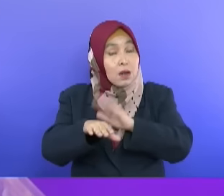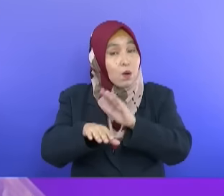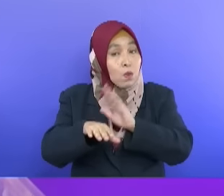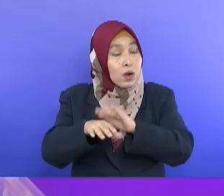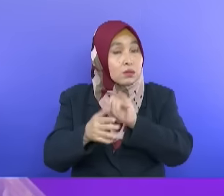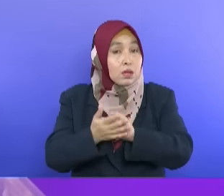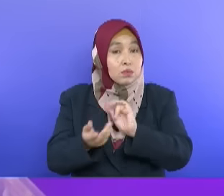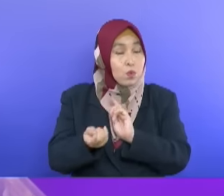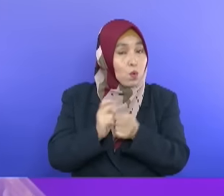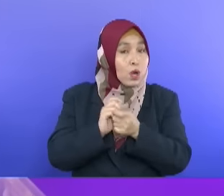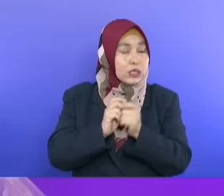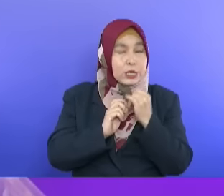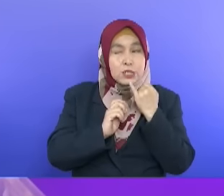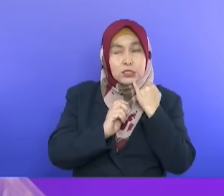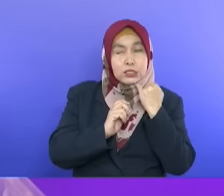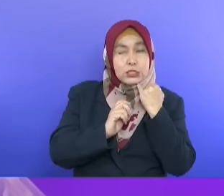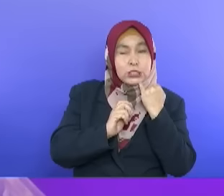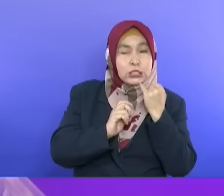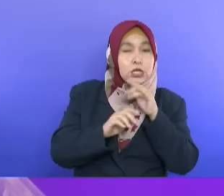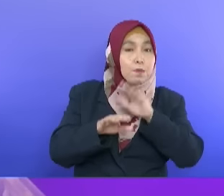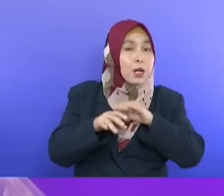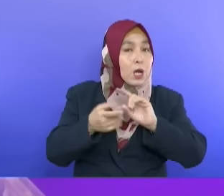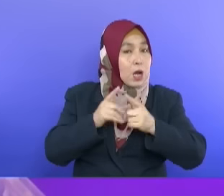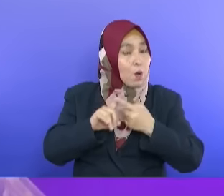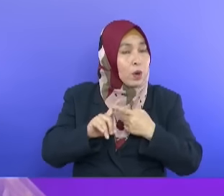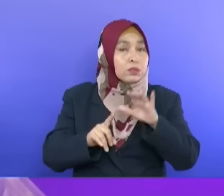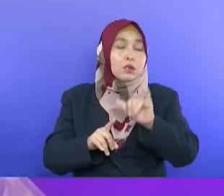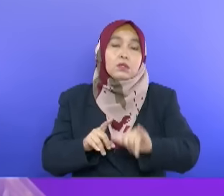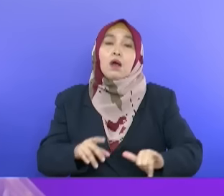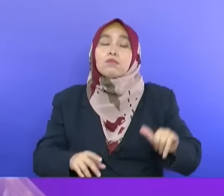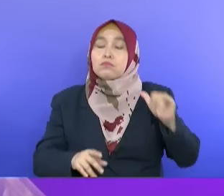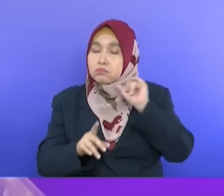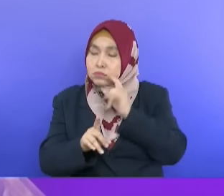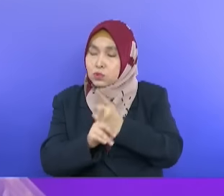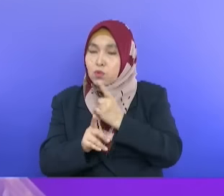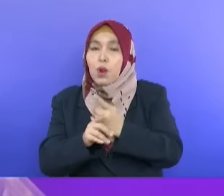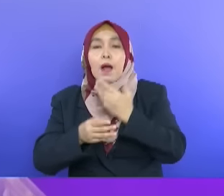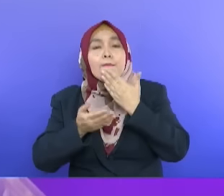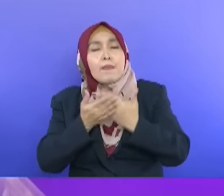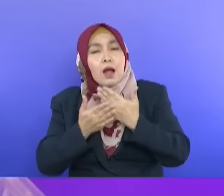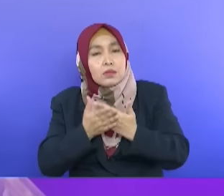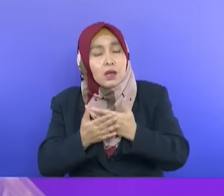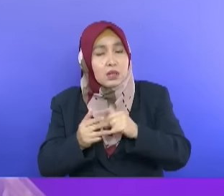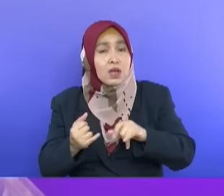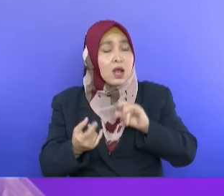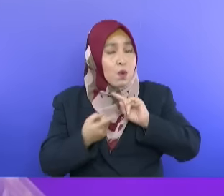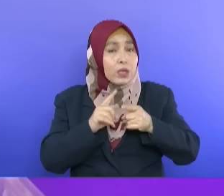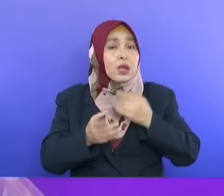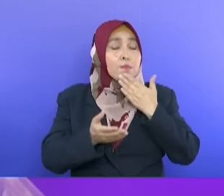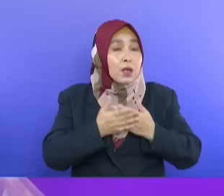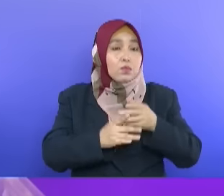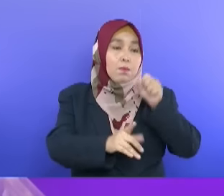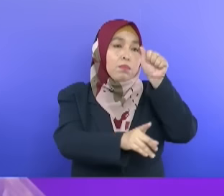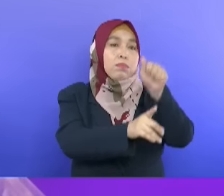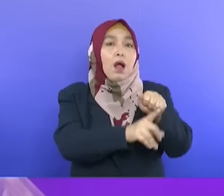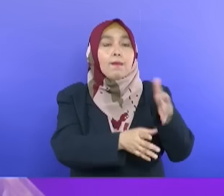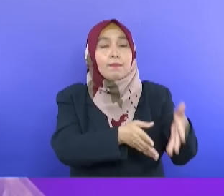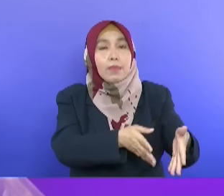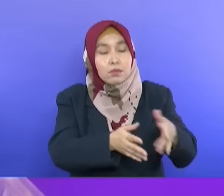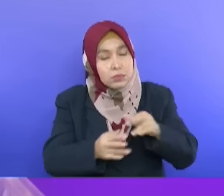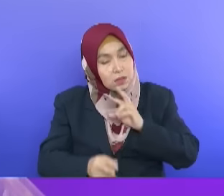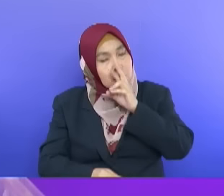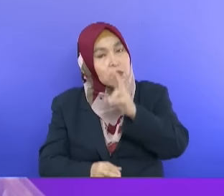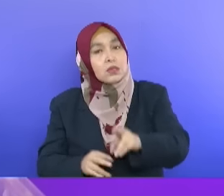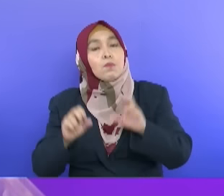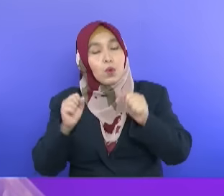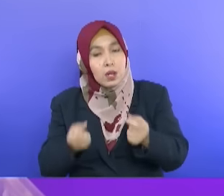jadi dengki kepada kawannya yang yang memang baik di tempat kecil Akhirnya kamu yang baik Itulah yang kedua dan ini reality